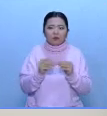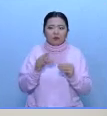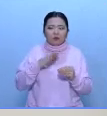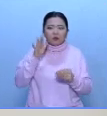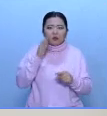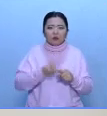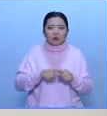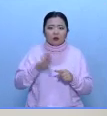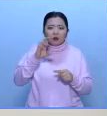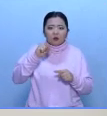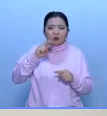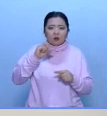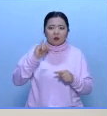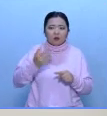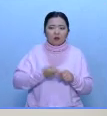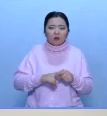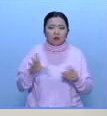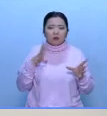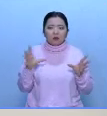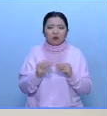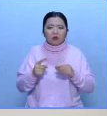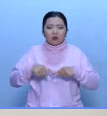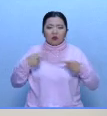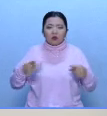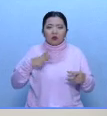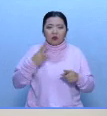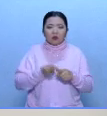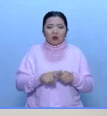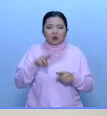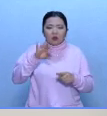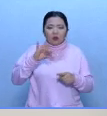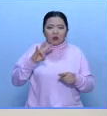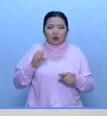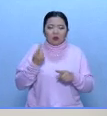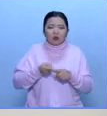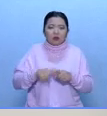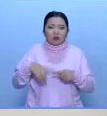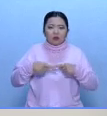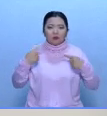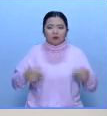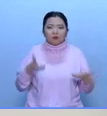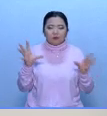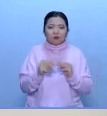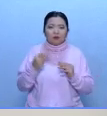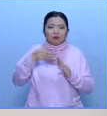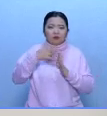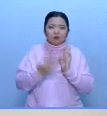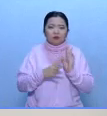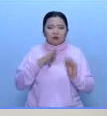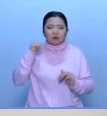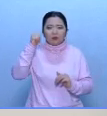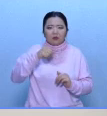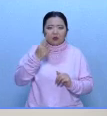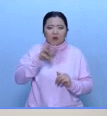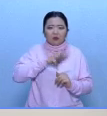себепті біз басқа ұйымдарға жою үшін биылғы жылы шамамен 3000 тоннадан аса қалдық берілді. Жалпы қаражат 44,7 миллион